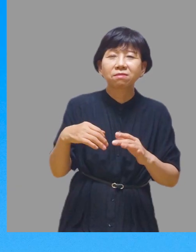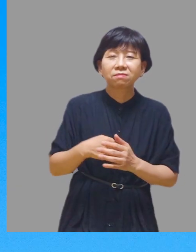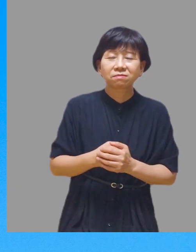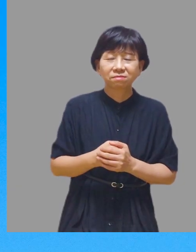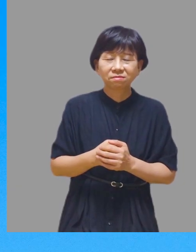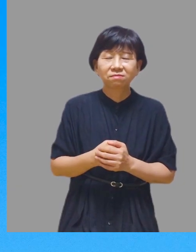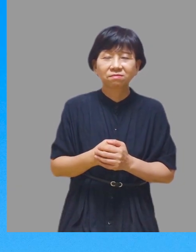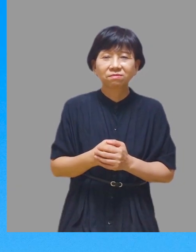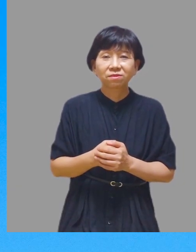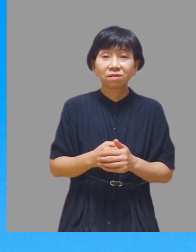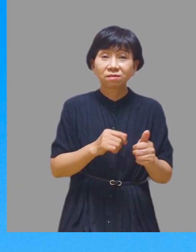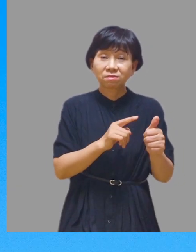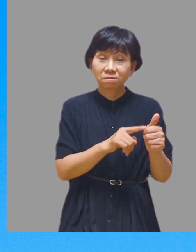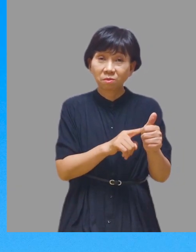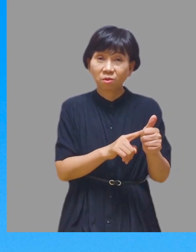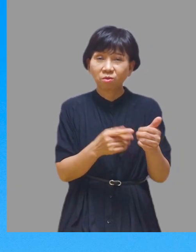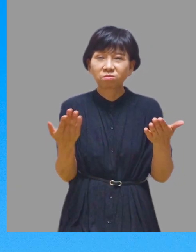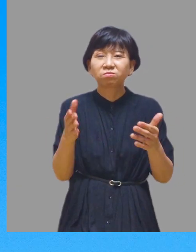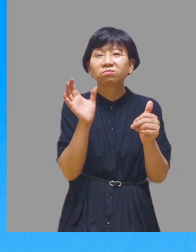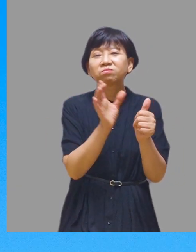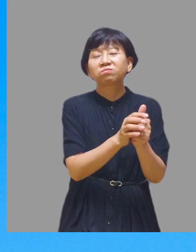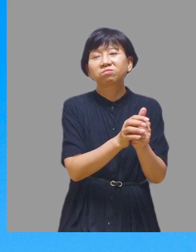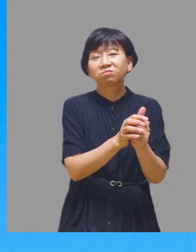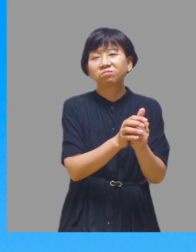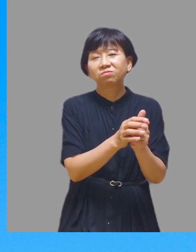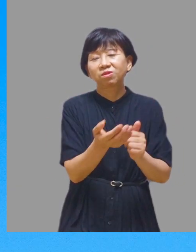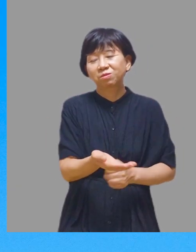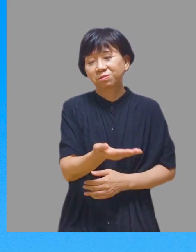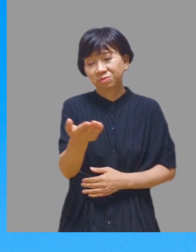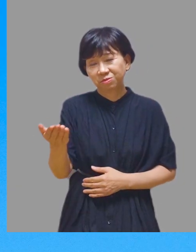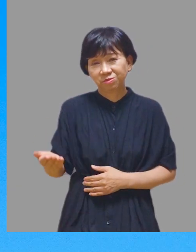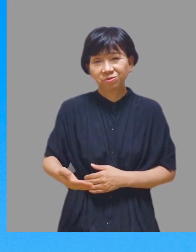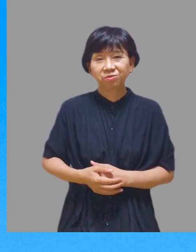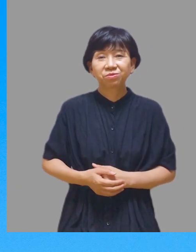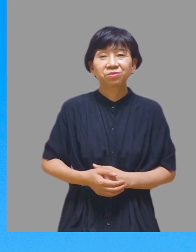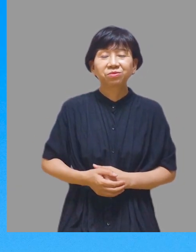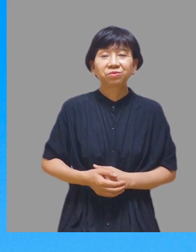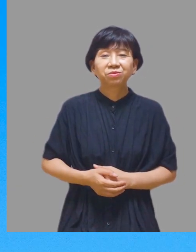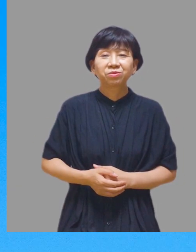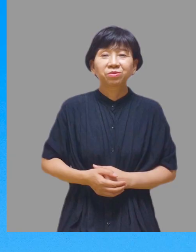지도자를 세우신 줄 믿습니다. 사랑하는 성도 여러분, 우리는